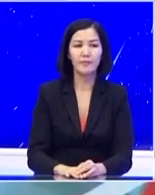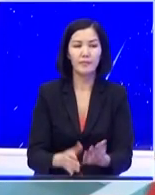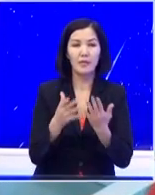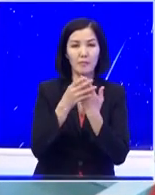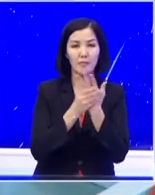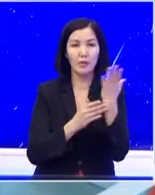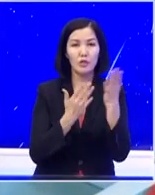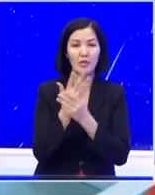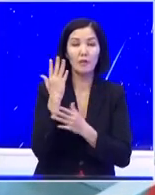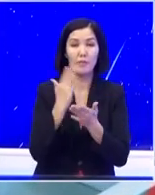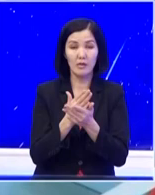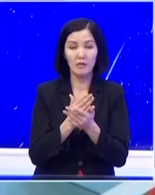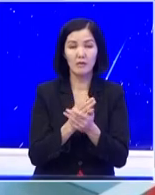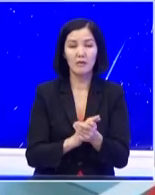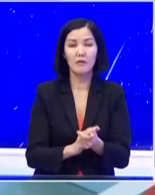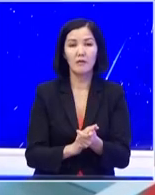Печатка бар.